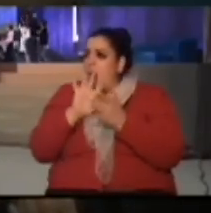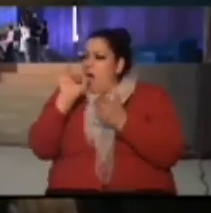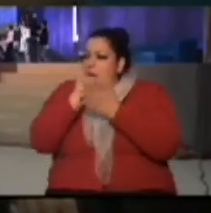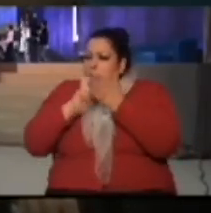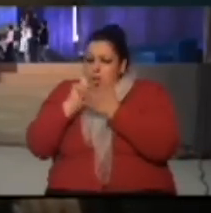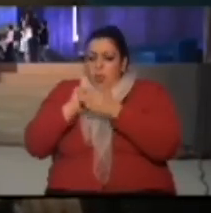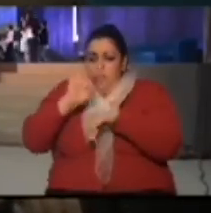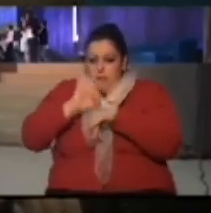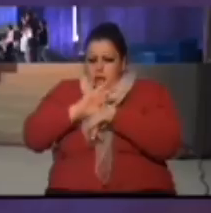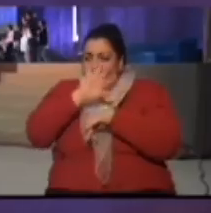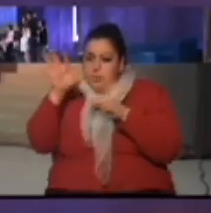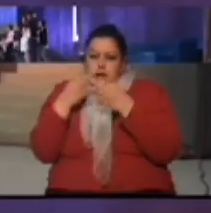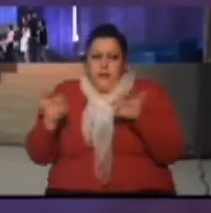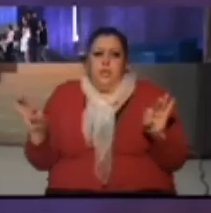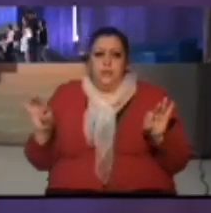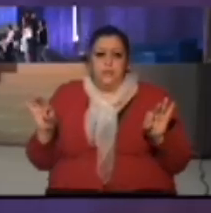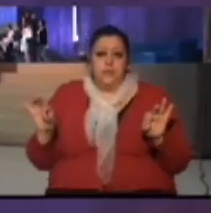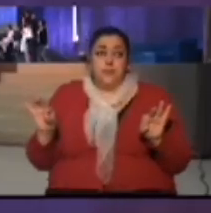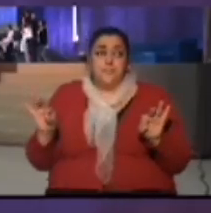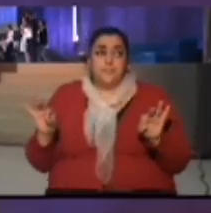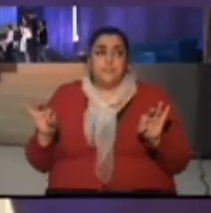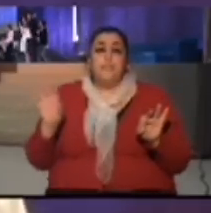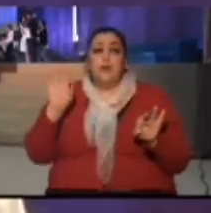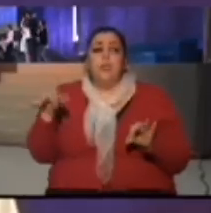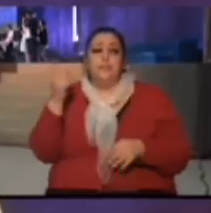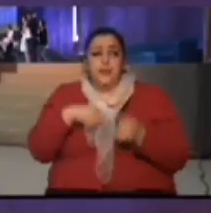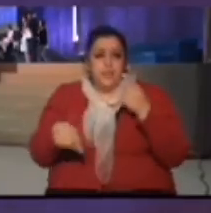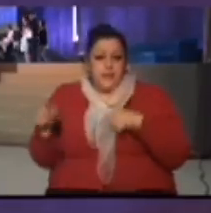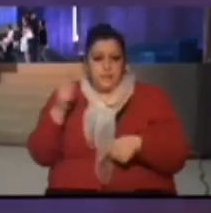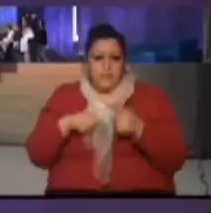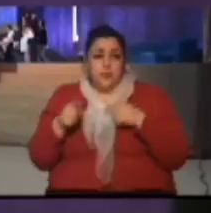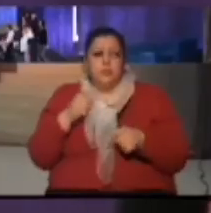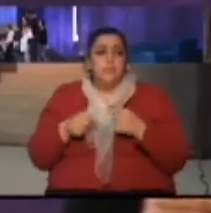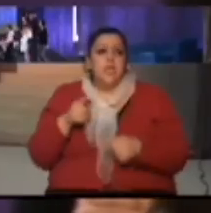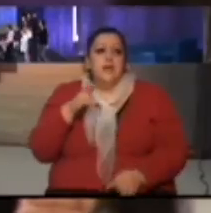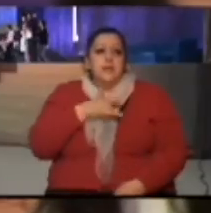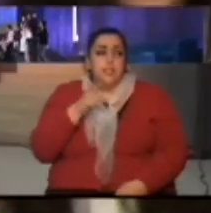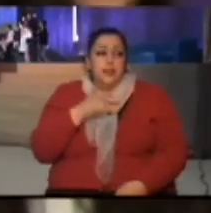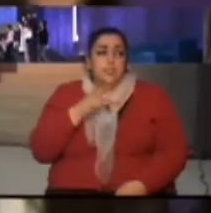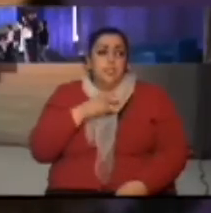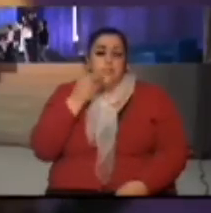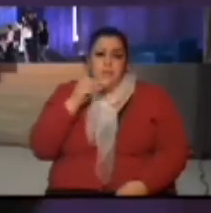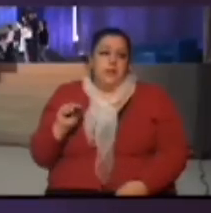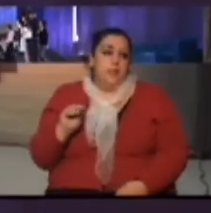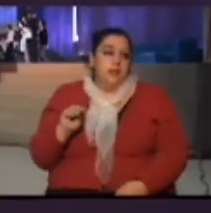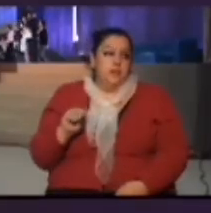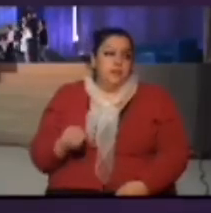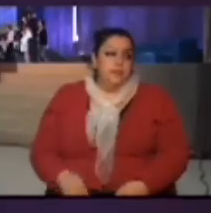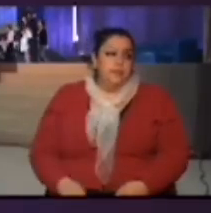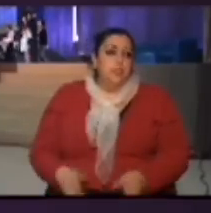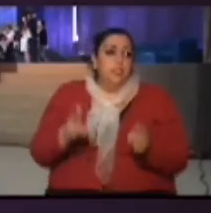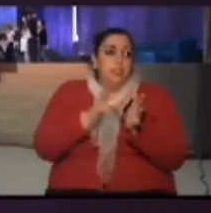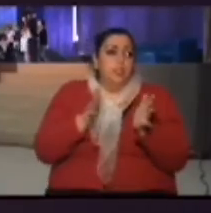անհետանա Հիսուս Քրիստոսի անունով, թո որ վերականգնումը կա սրտի աշխատանքի Հիսուս